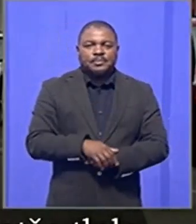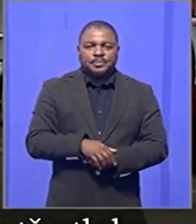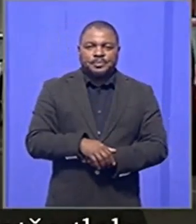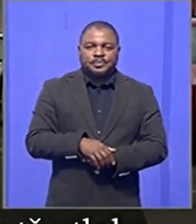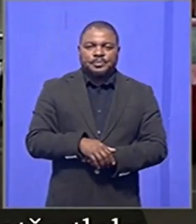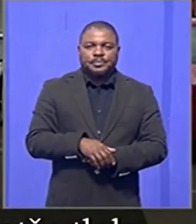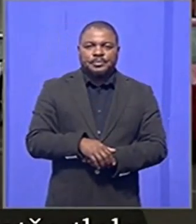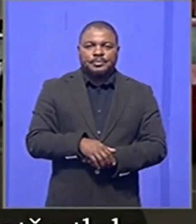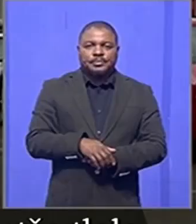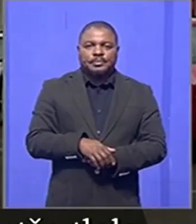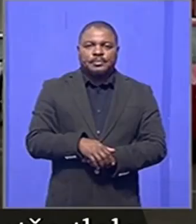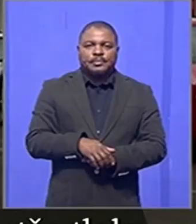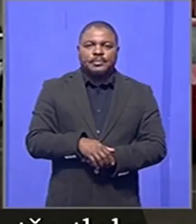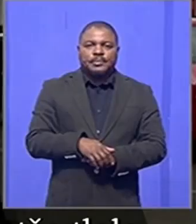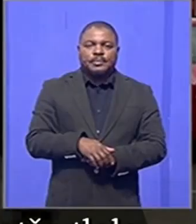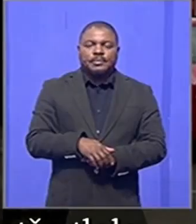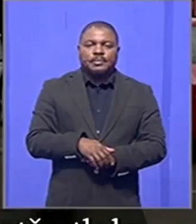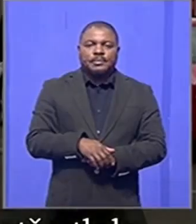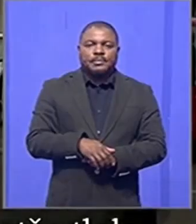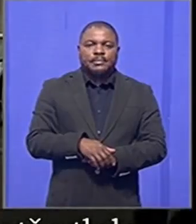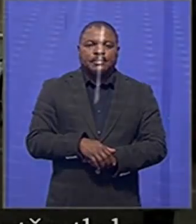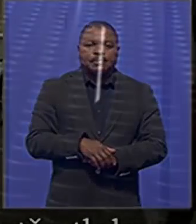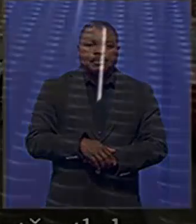tsa SABC, Kimberley.